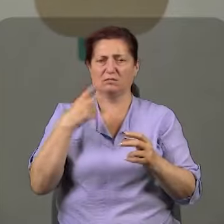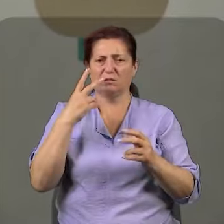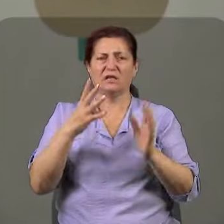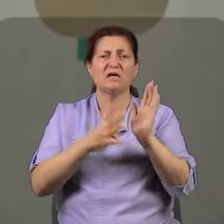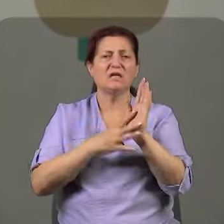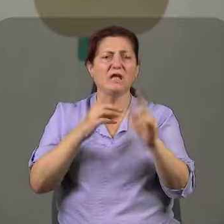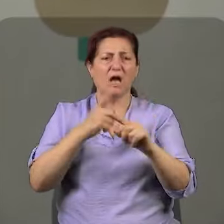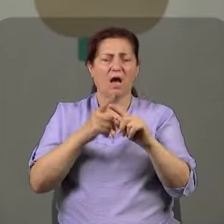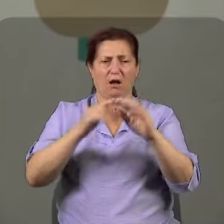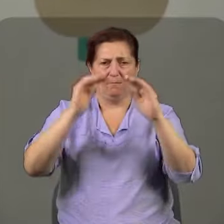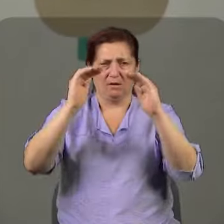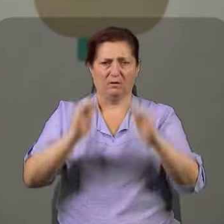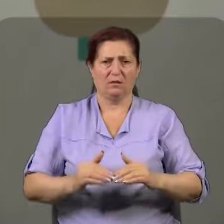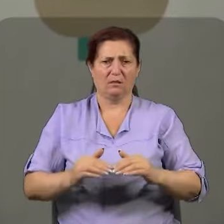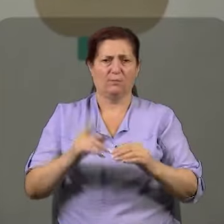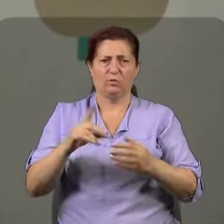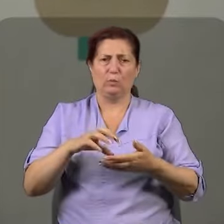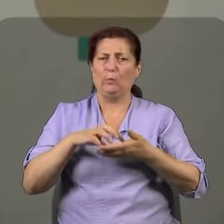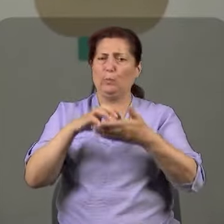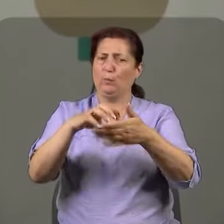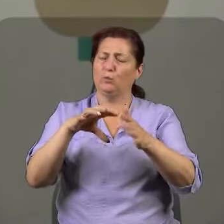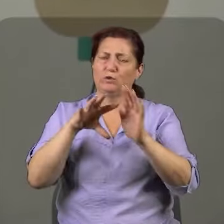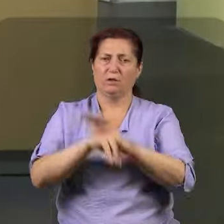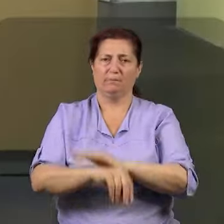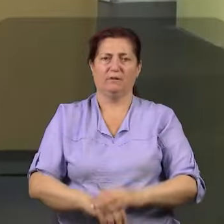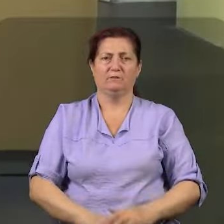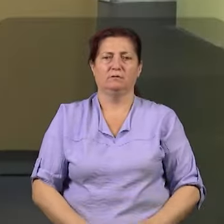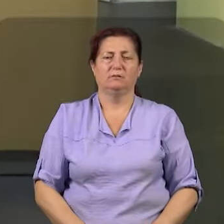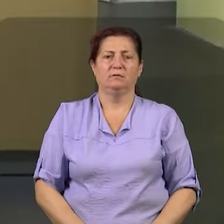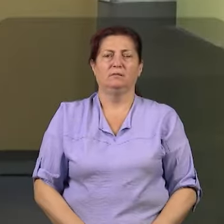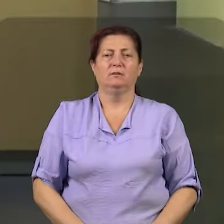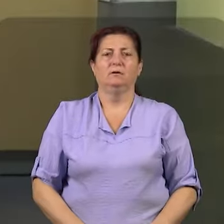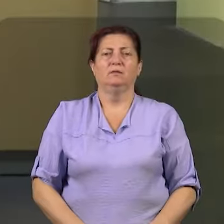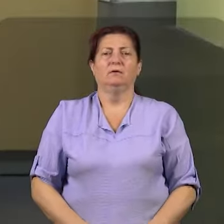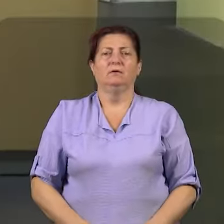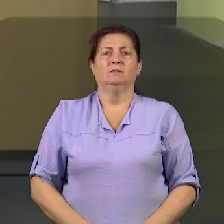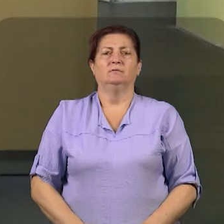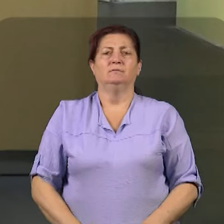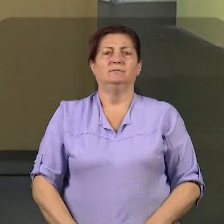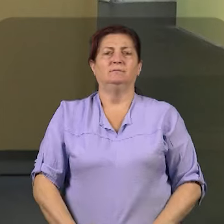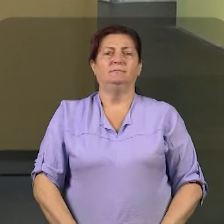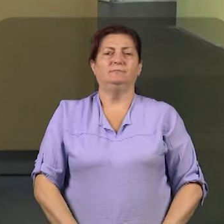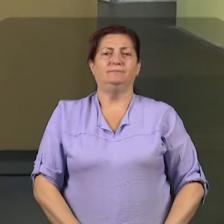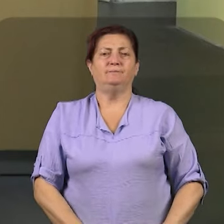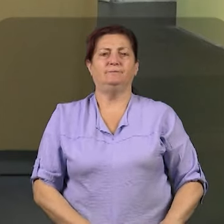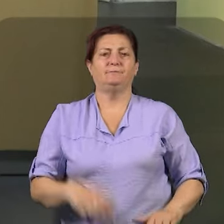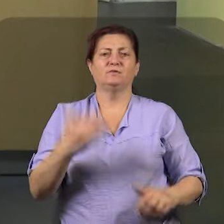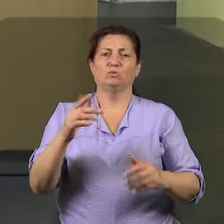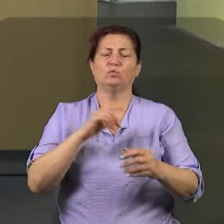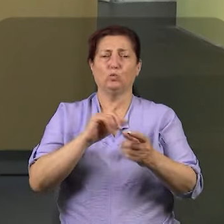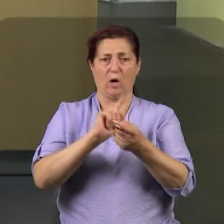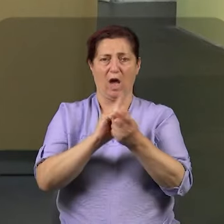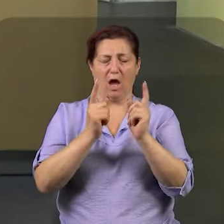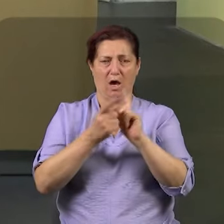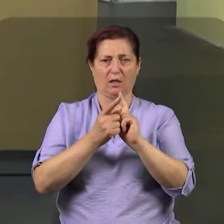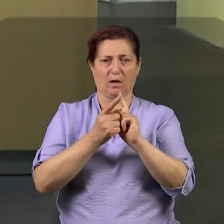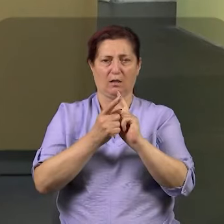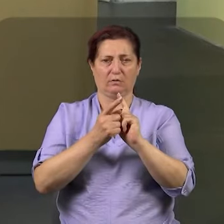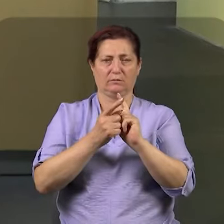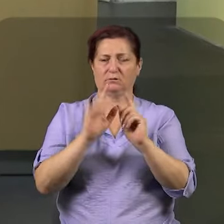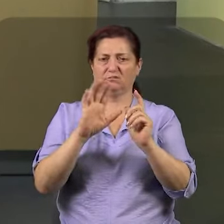տարբերություն այս տարվա բյուջեի մեջ։ Դա ոչ չտեսնված բան է։ Այդ երկրների փորձը ոնց է, այդպես հավասարաչափ են բաշված, թե գուցե նույնիսկ հակառակ պատկեր։ Չէ, մենք տեսել ենք,